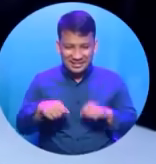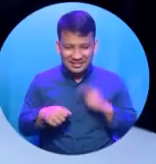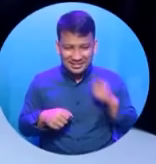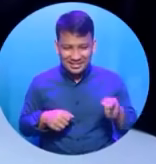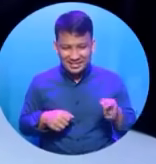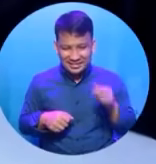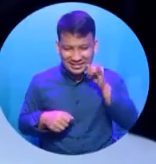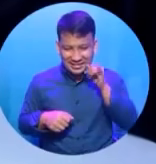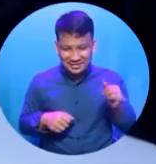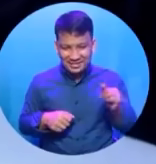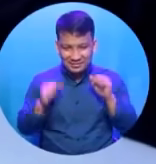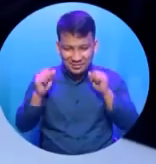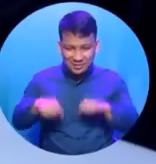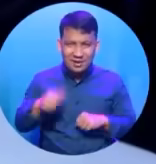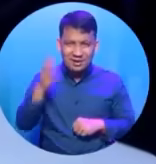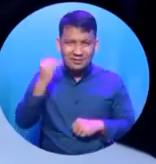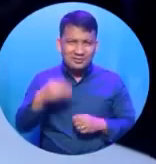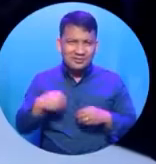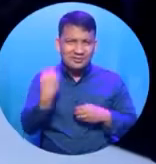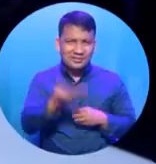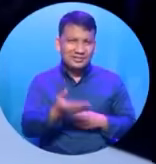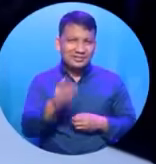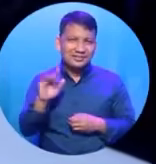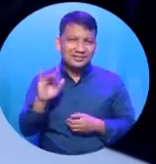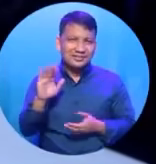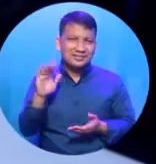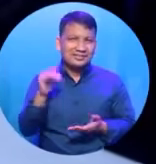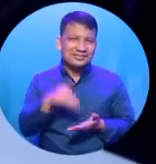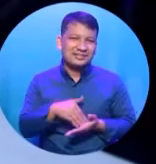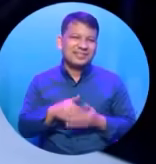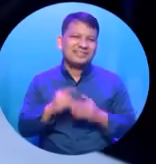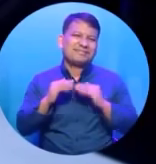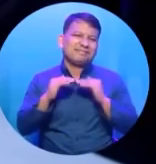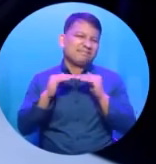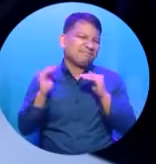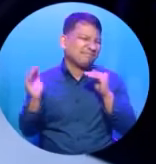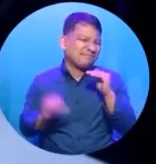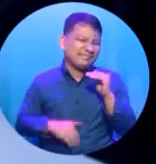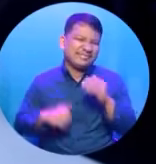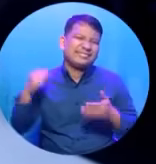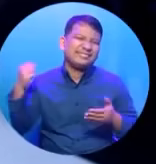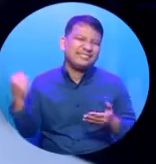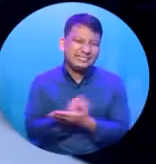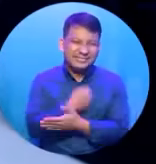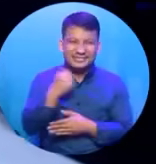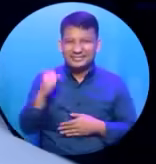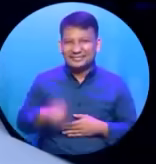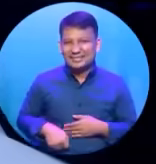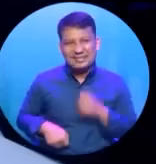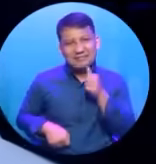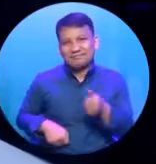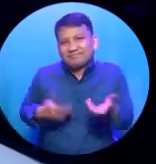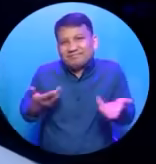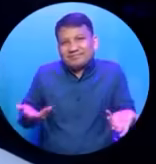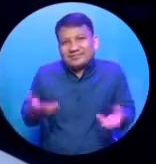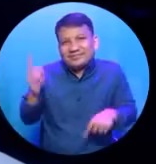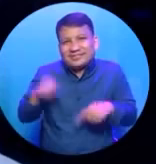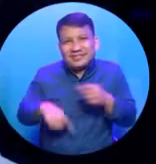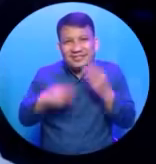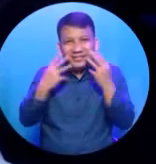si Yumi para gusto ko talagang maibigay sa inyo yung 25,000. Kaya lang, wala talaga eh. Wala, hindi talaga kayo